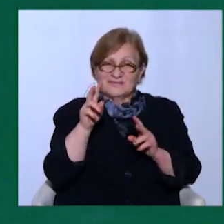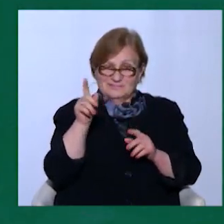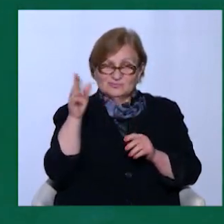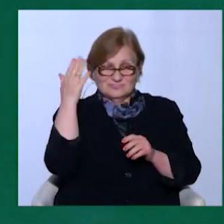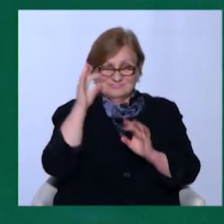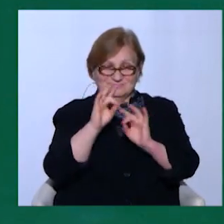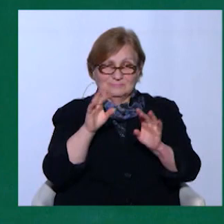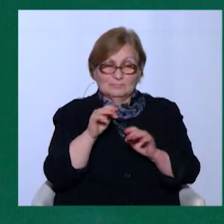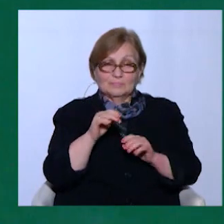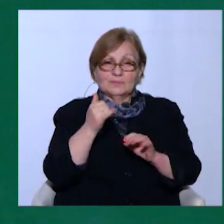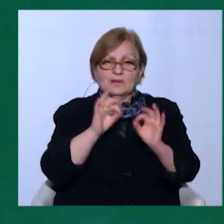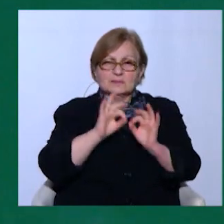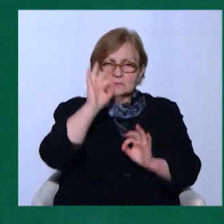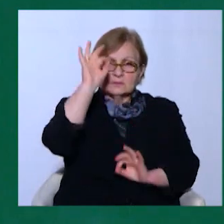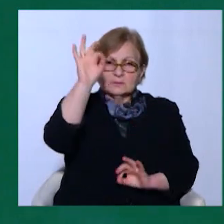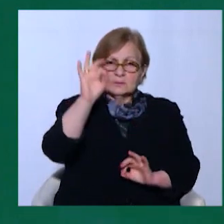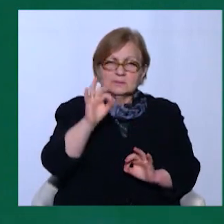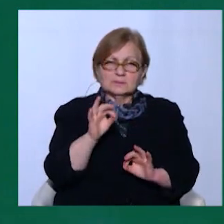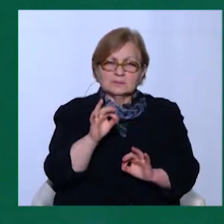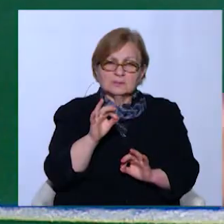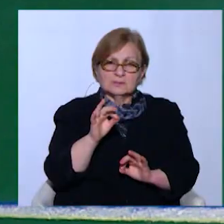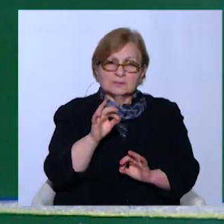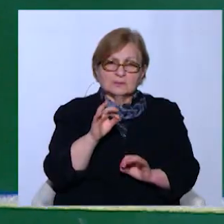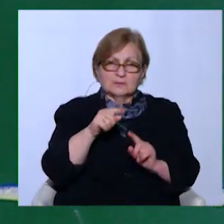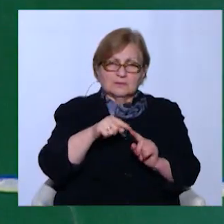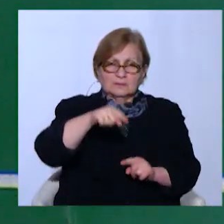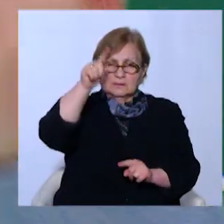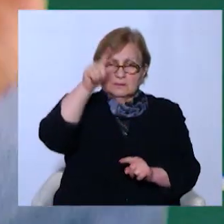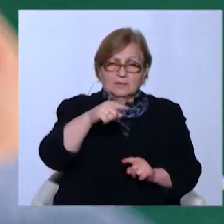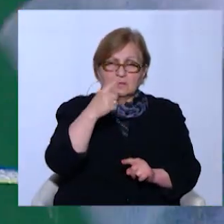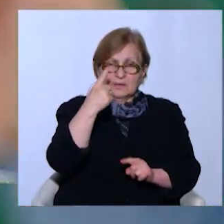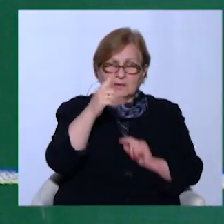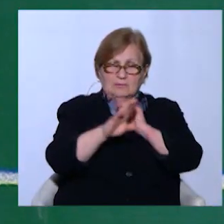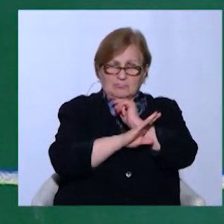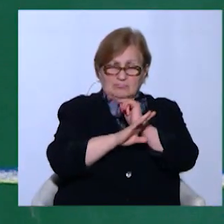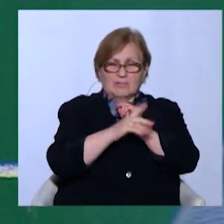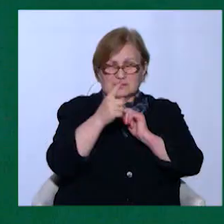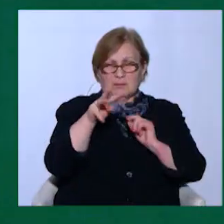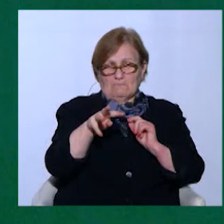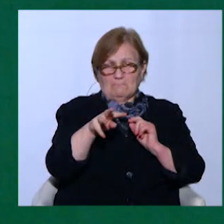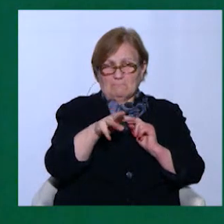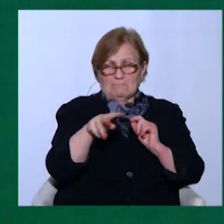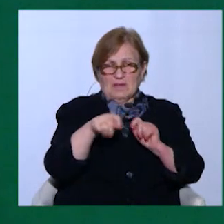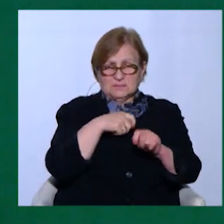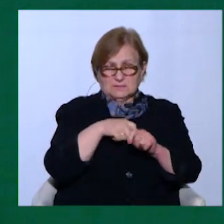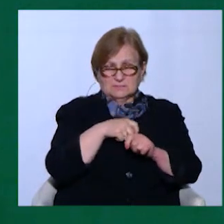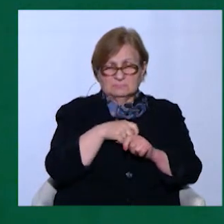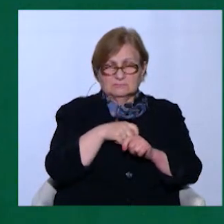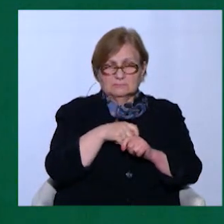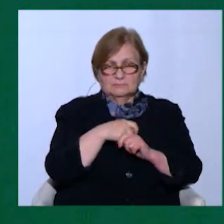ახლა გაზომეს ეგვიპტელებმა და მიიღეს რომ თუ ეს ჯოხი არის 1 ერთეულის ტოლი, თქვათ 1 მეტრი, მისი ჩრდილი აღმოჩნდა ნული